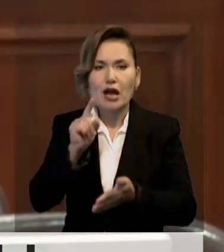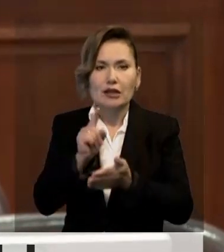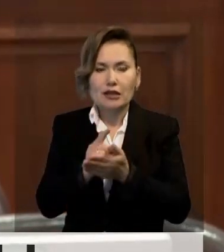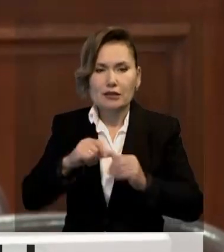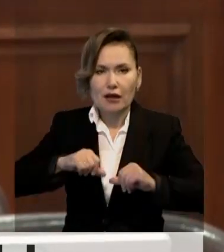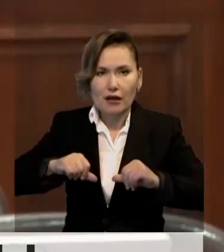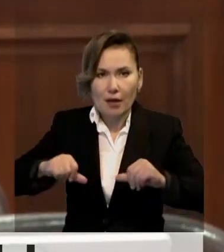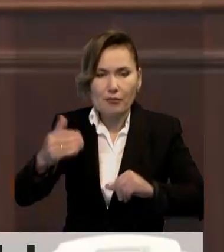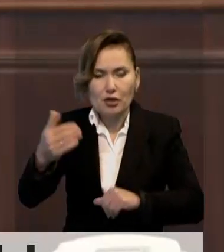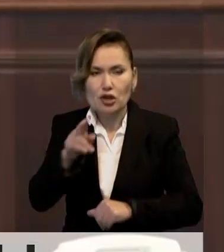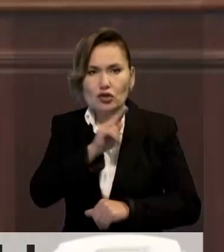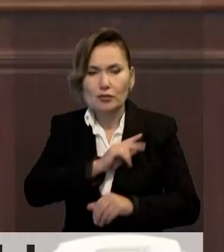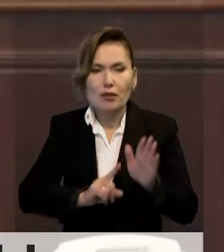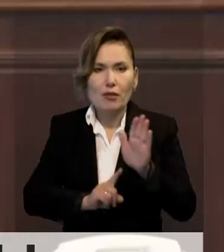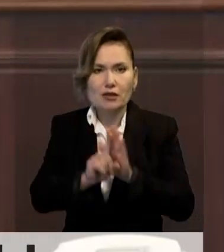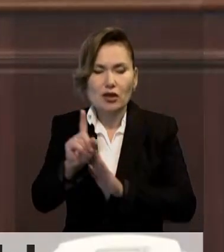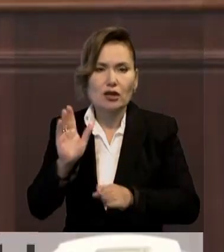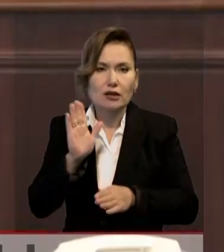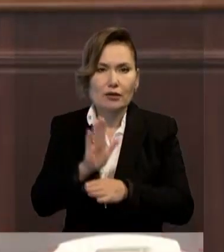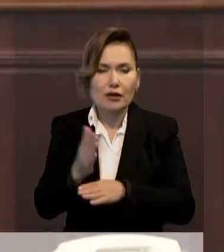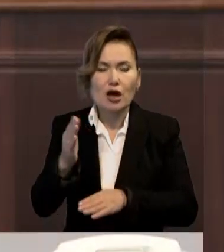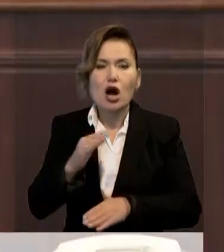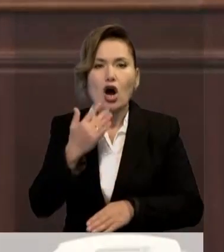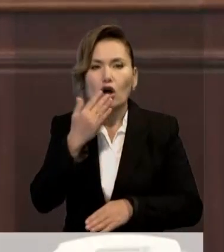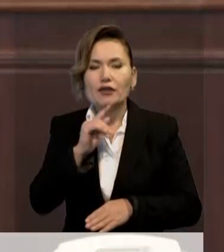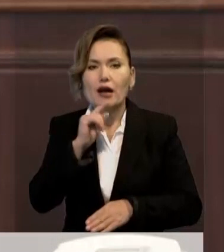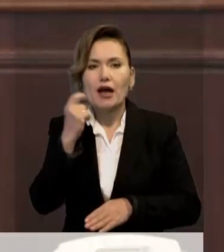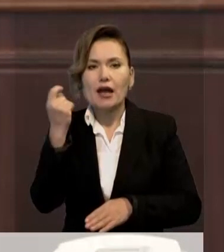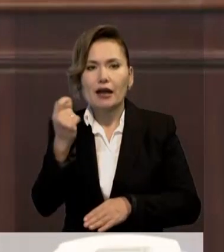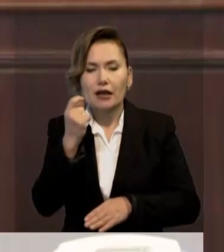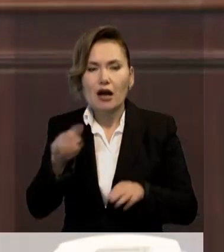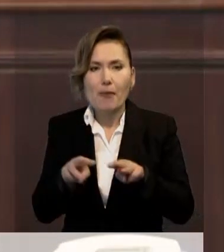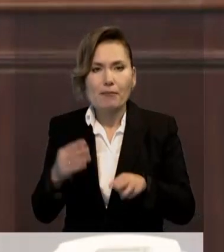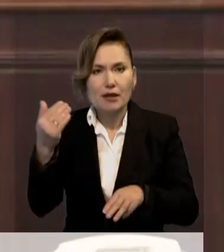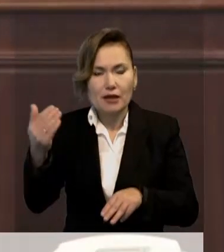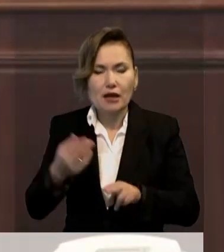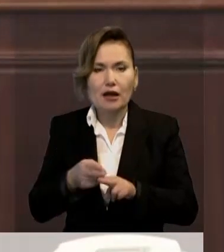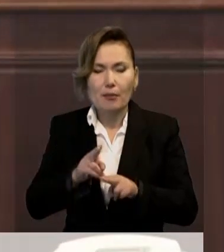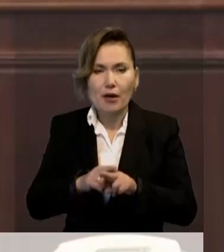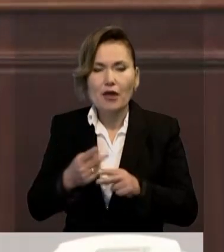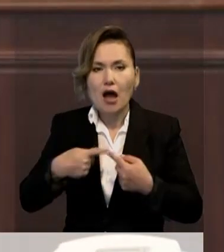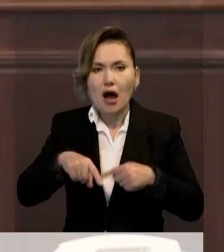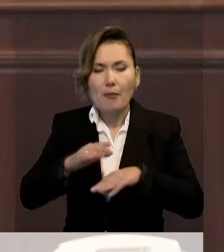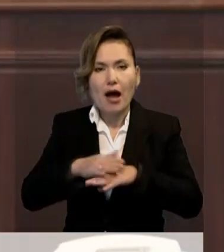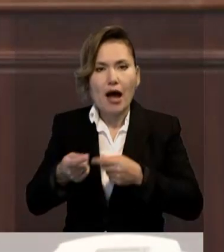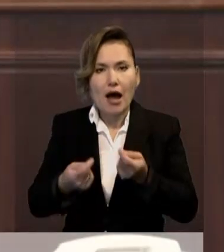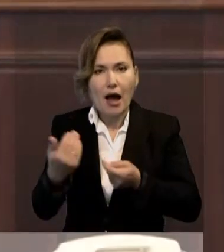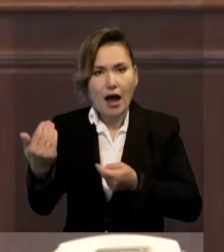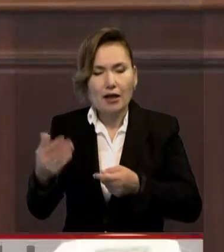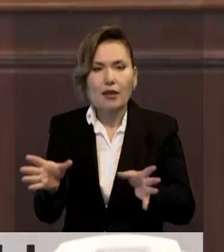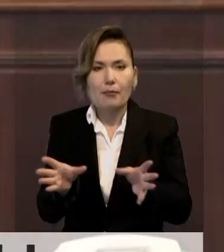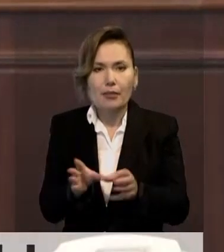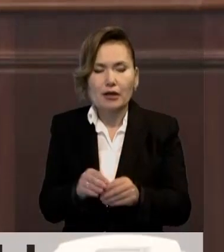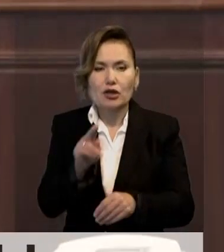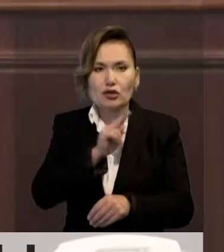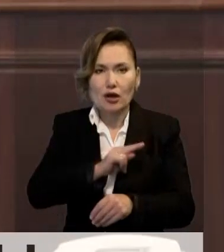Васильевичке тапсырамын. Ұлттық экономика министрлігі бәсекелестікті қорғау агенттігімен және әкімдіктермен бірлесіп, баға